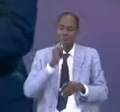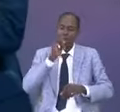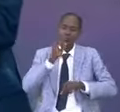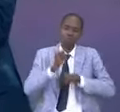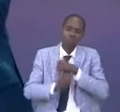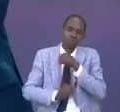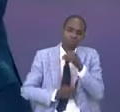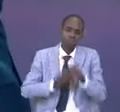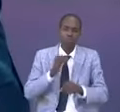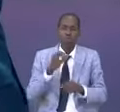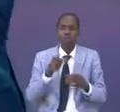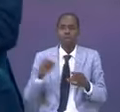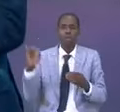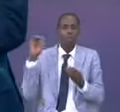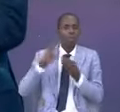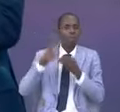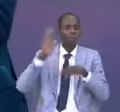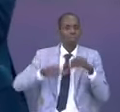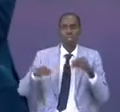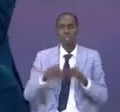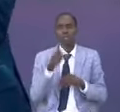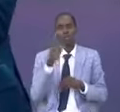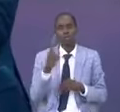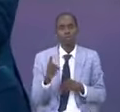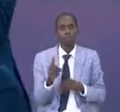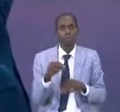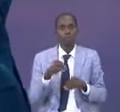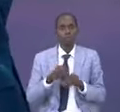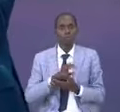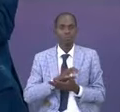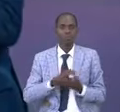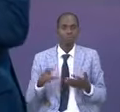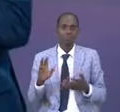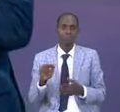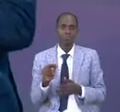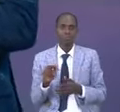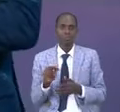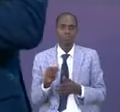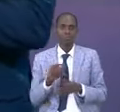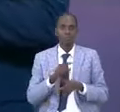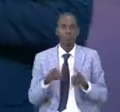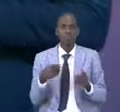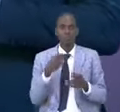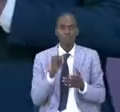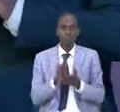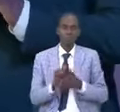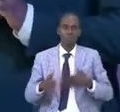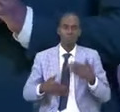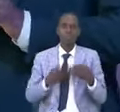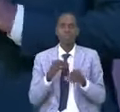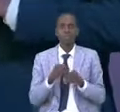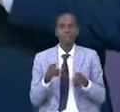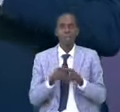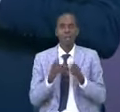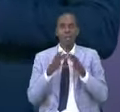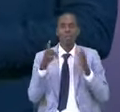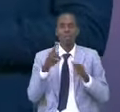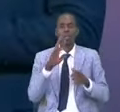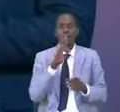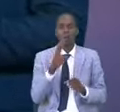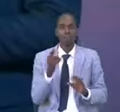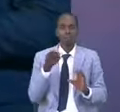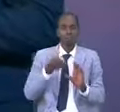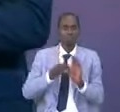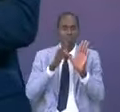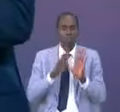comme c'était comme d'une chose étrange qui vous arrive versez très oui je sais vous au contraire de la part que vous avez au souffrant de Christ